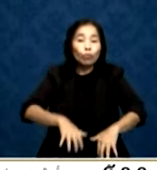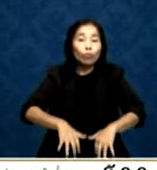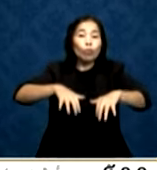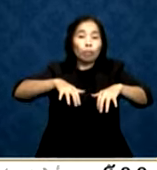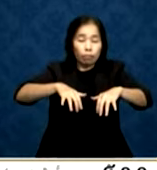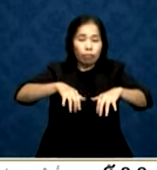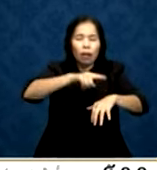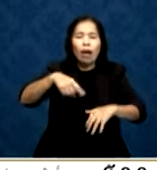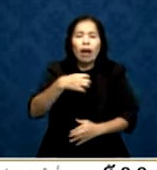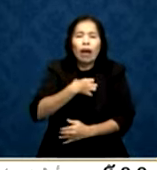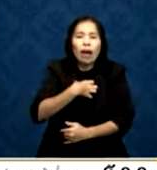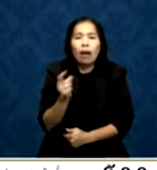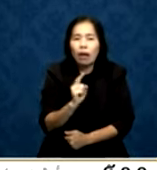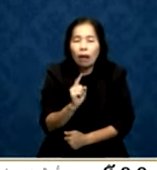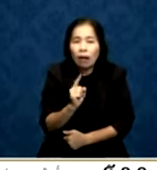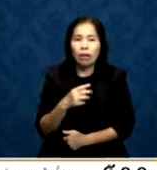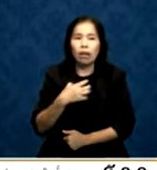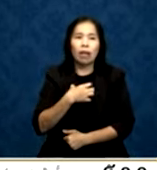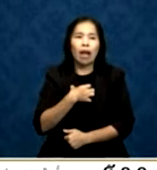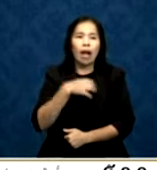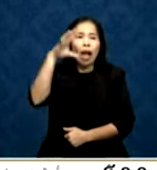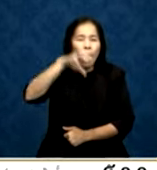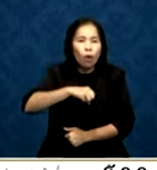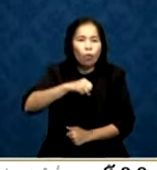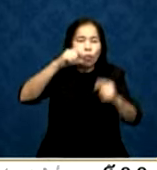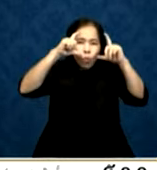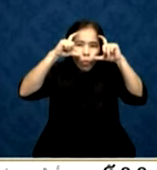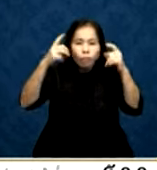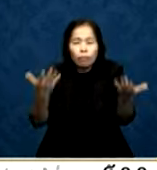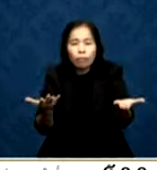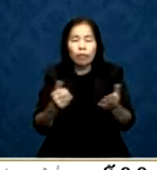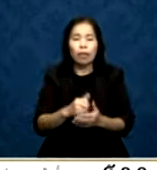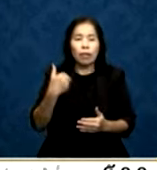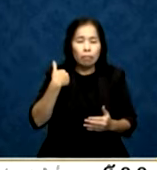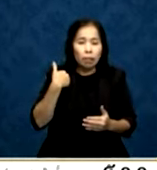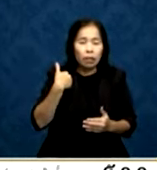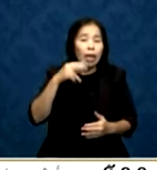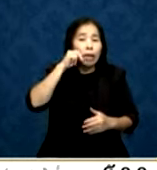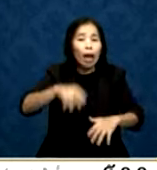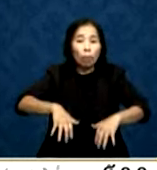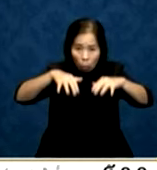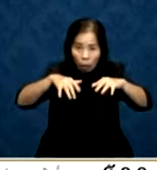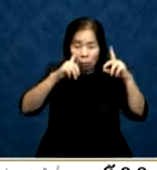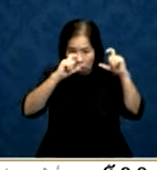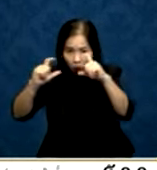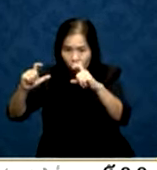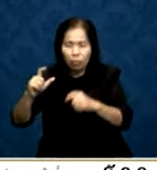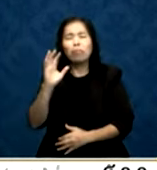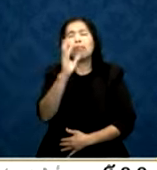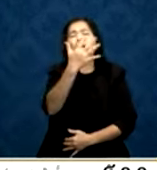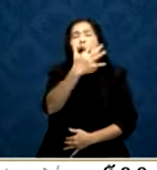เขาต้องการอะไรนะครัเขาต้องการรูปหรือ่ถญิบ้ będzieยจะมใมานงถ่ายรูปผานบททานsprา